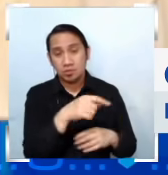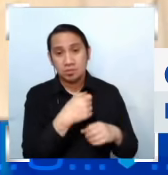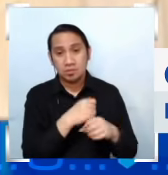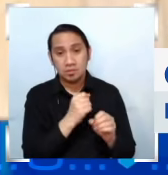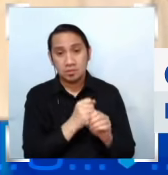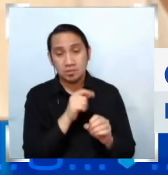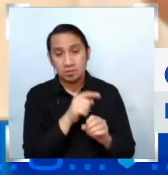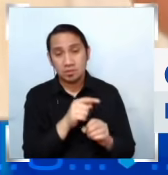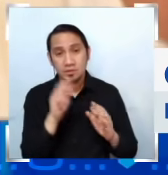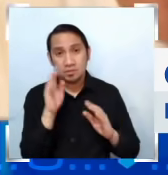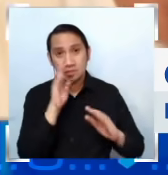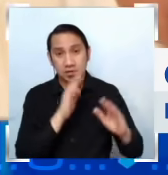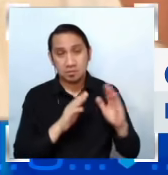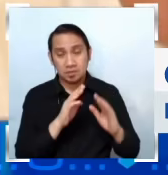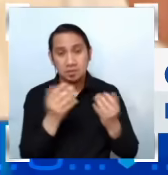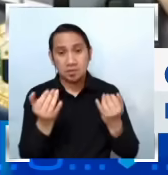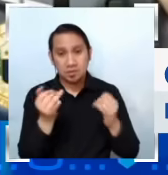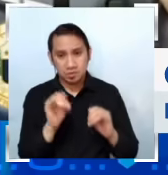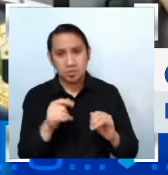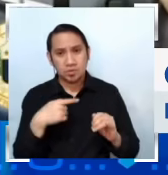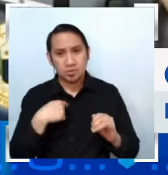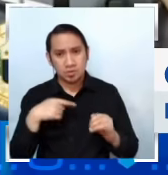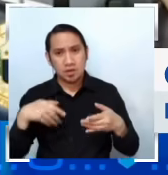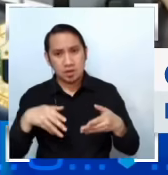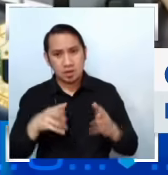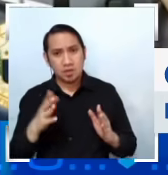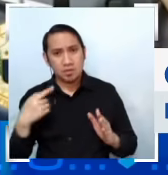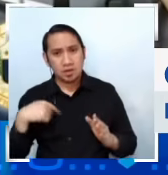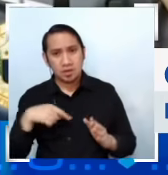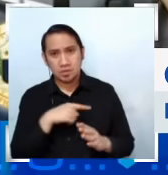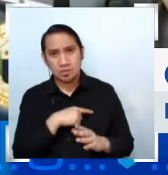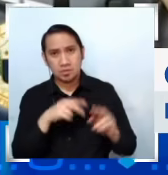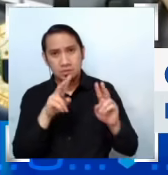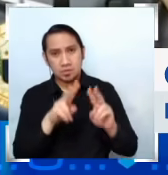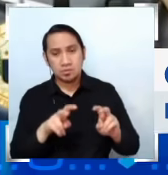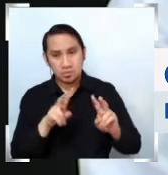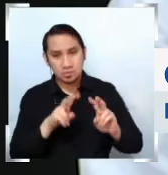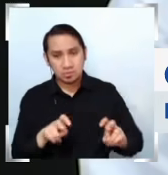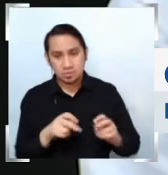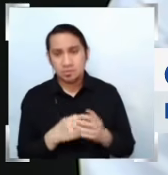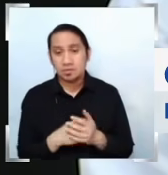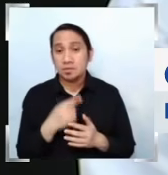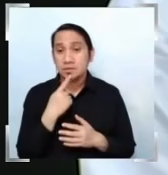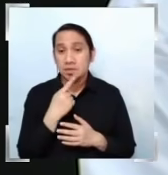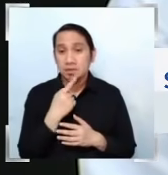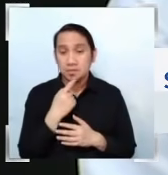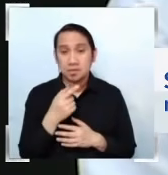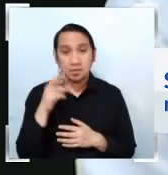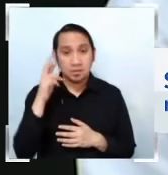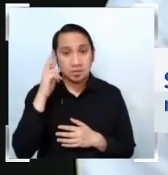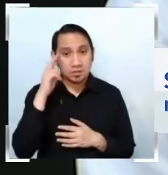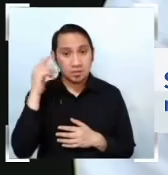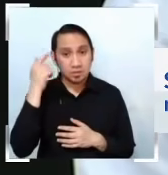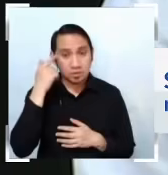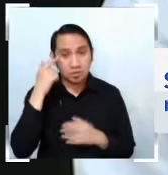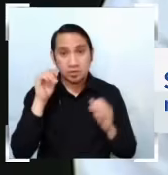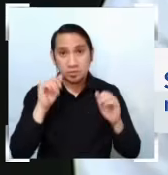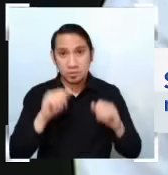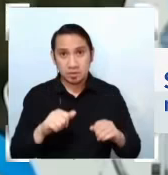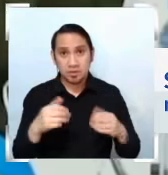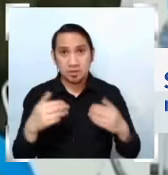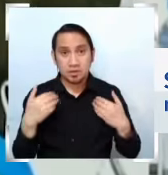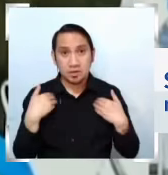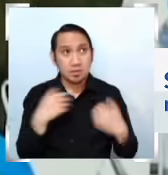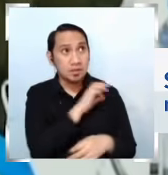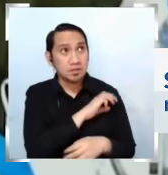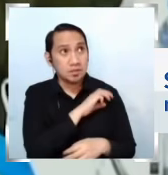issue, kayaan niyo kami mag-investigate. Kasama sa mga binanggit kahapon ni Gordon na posibleng maharap sa Senate Ethics Committee investigation si